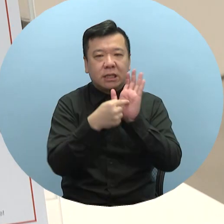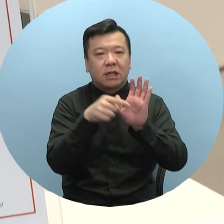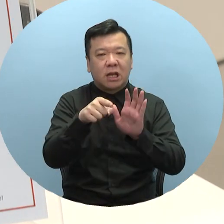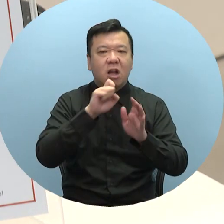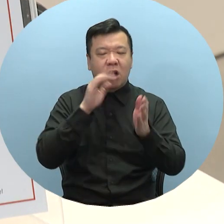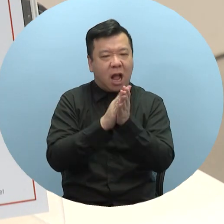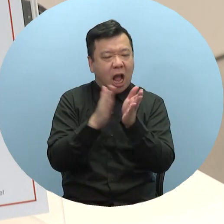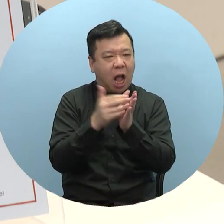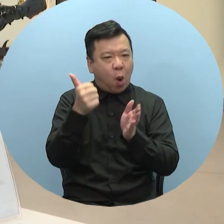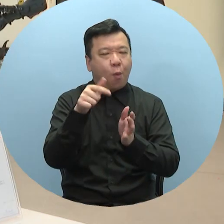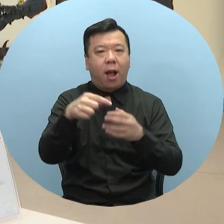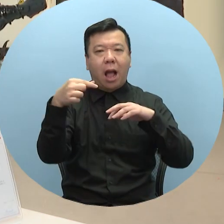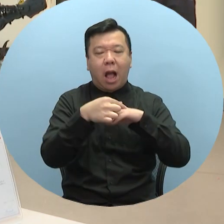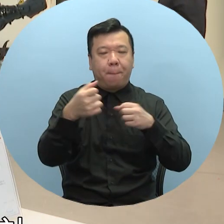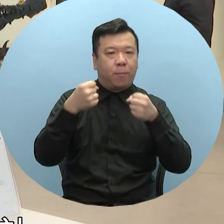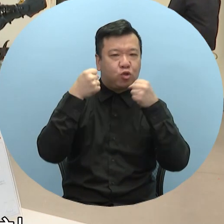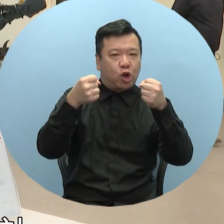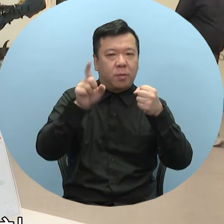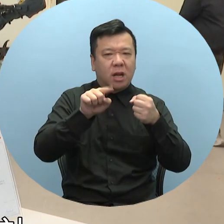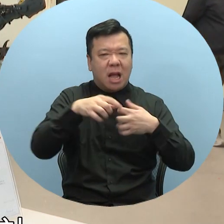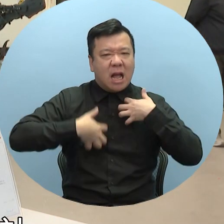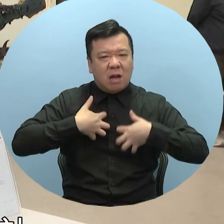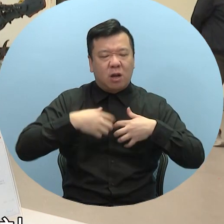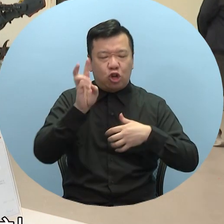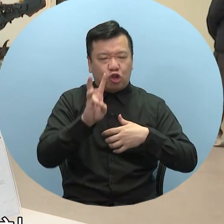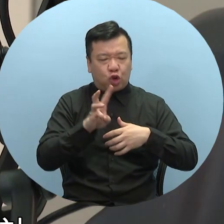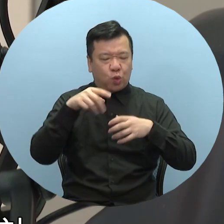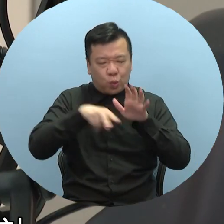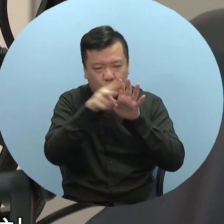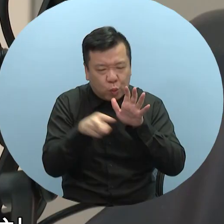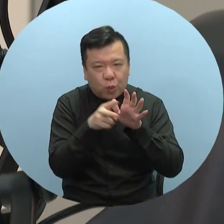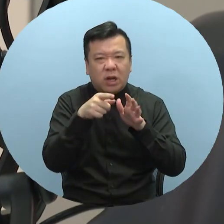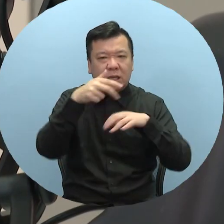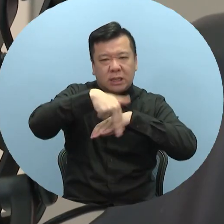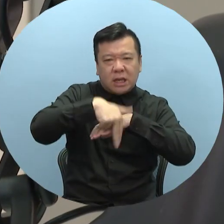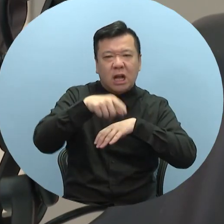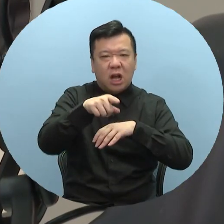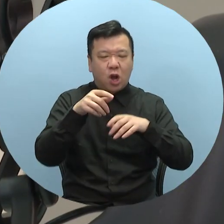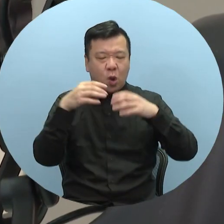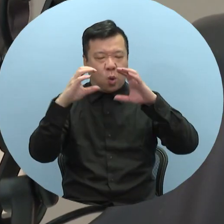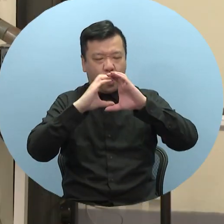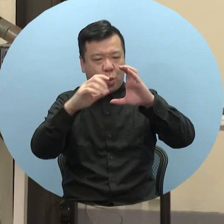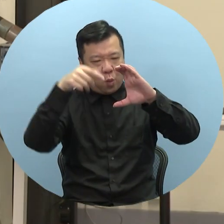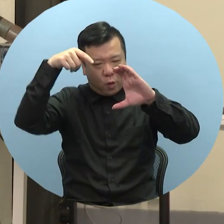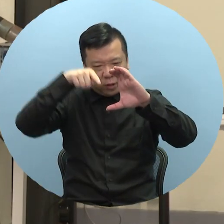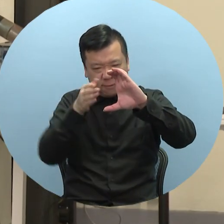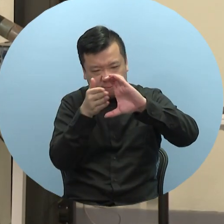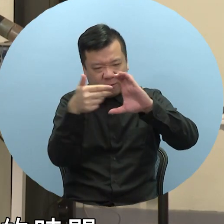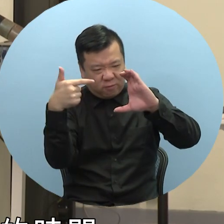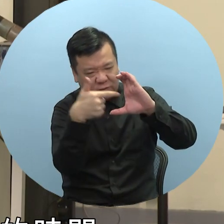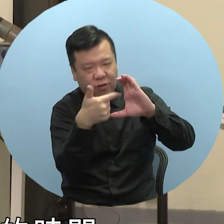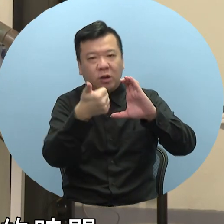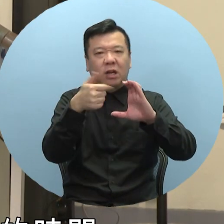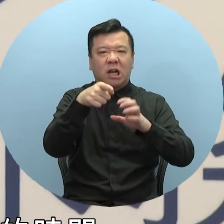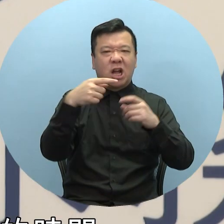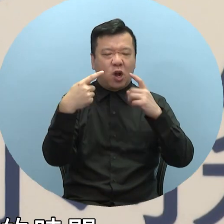團嘉許金獎。佢專為緊急水管維修而設計，可以喺管道內部進行焊接，大